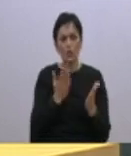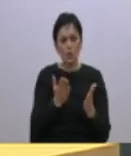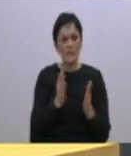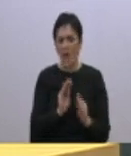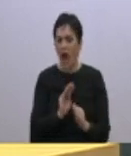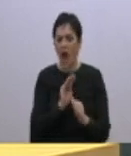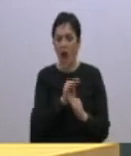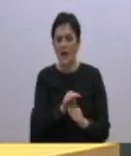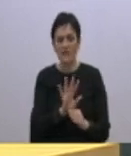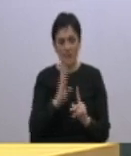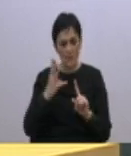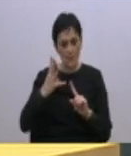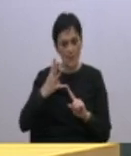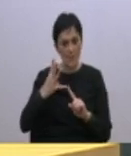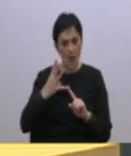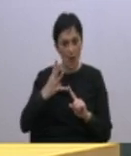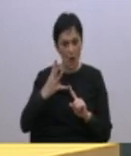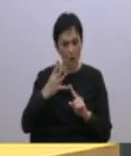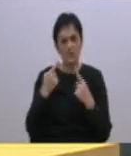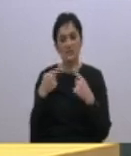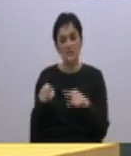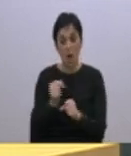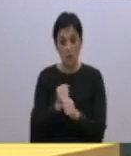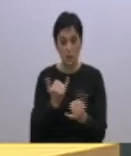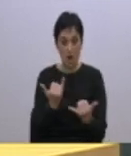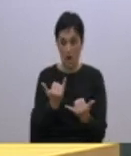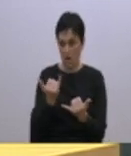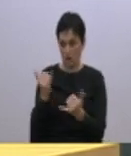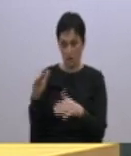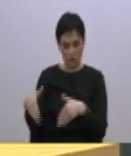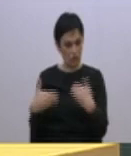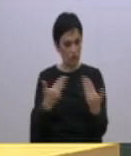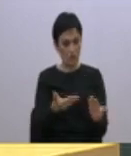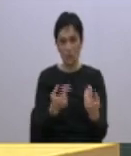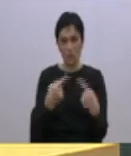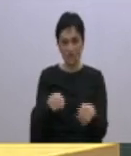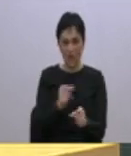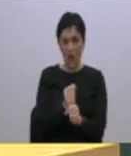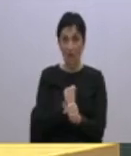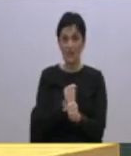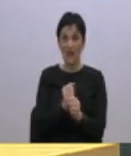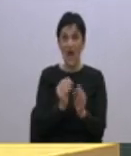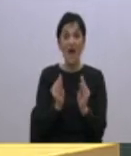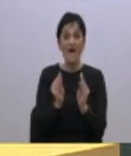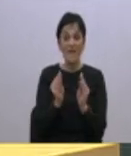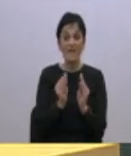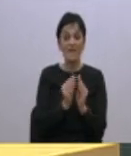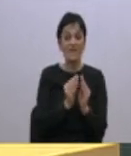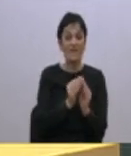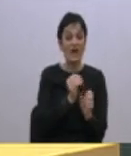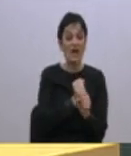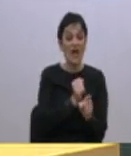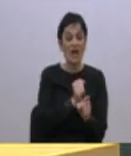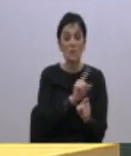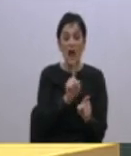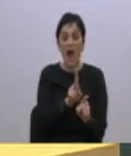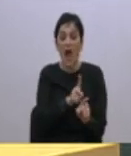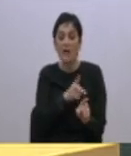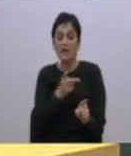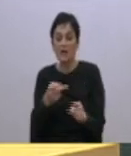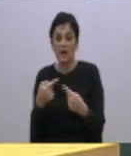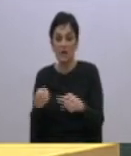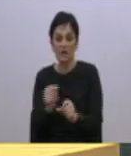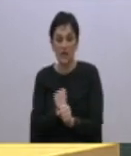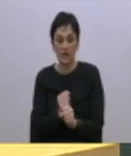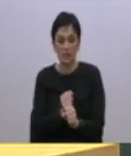დავამატებთ მეოთხეს სვანაირად გავაკეთებთ და ახლა შემოთავაზებული ეს სვანაირად კეთება. Ოღონდ იმავეს კეთება სვანაირად. Ნაცვლად